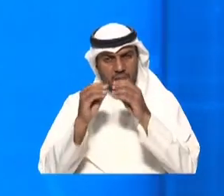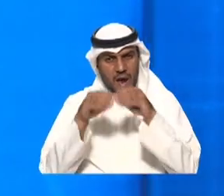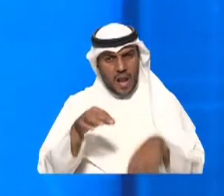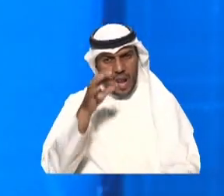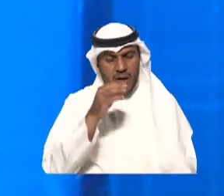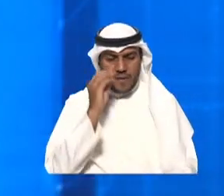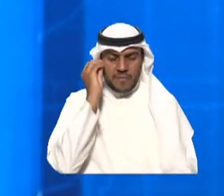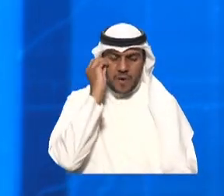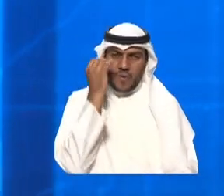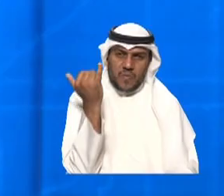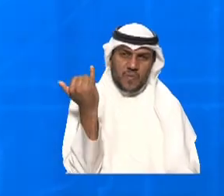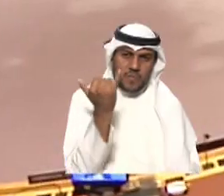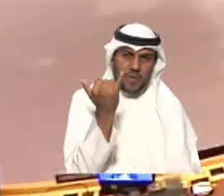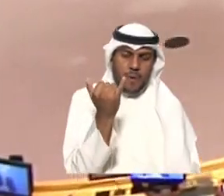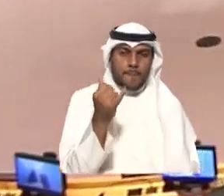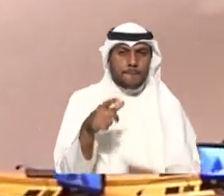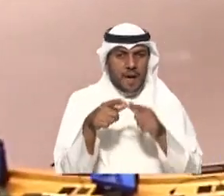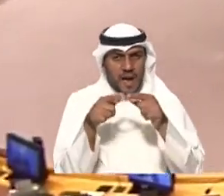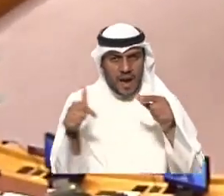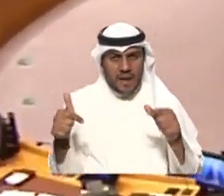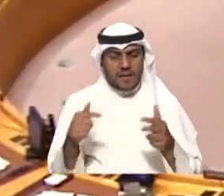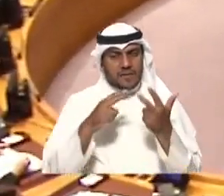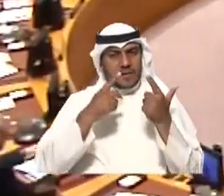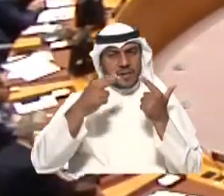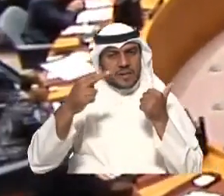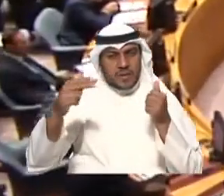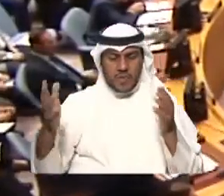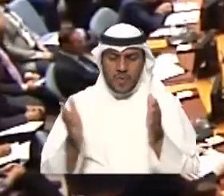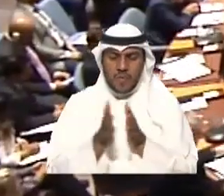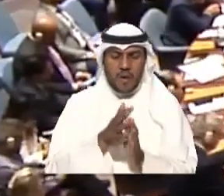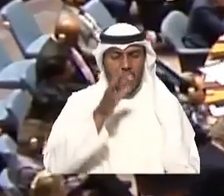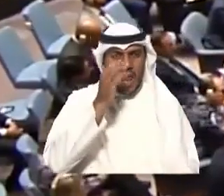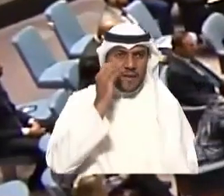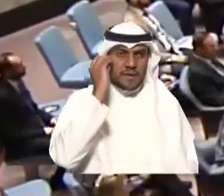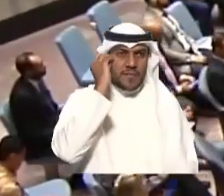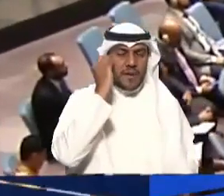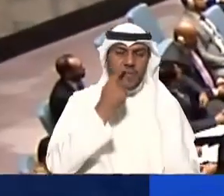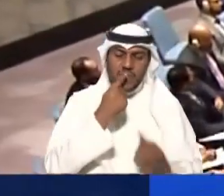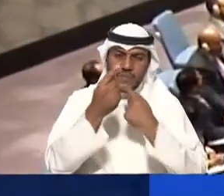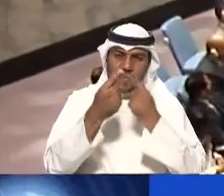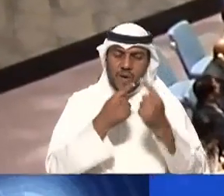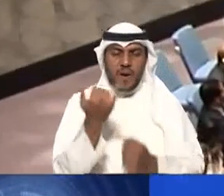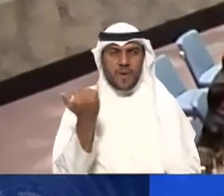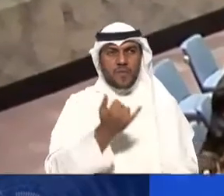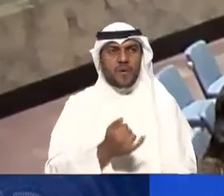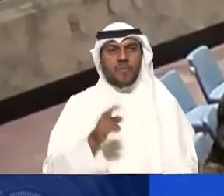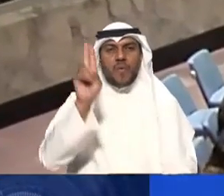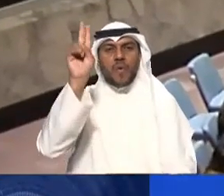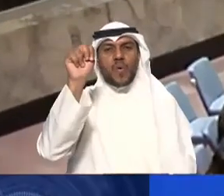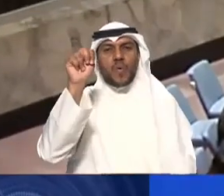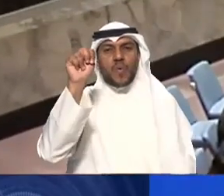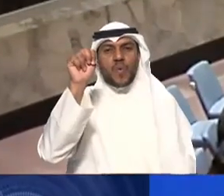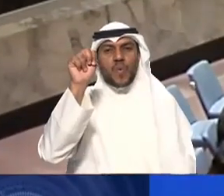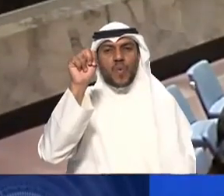عليها، وهي المبادرة الخليجية وآليتها التنفيذية ومخرجات مؤتمر الحوار الوطني وقرارات مجلس الأمن ذات